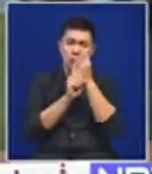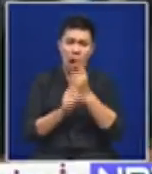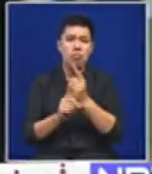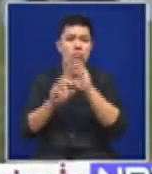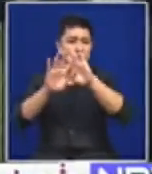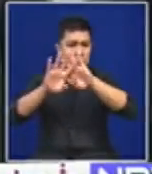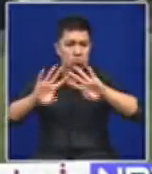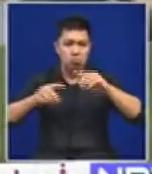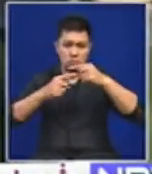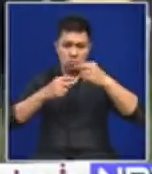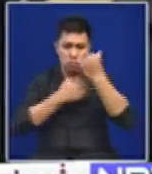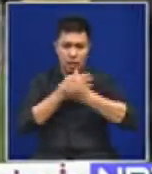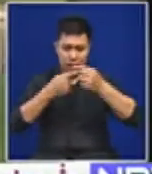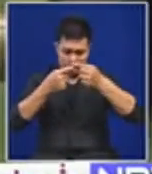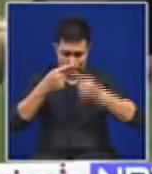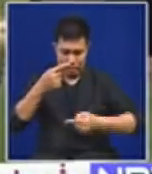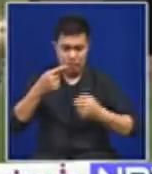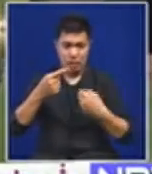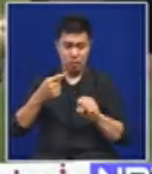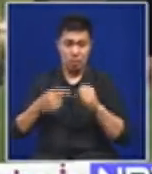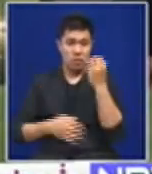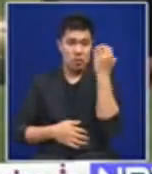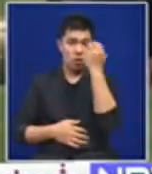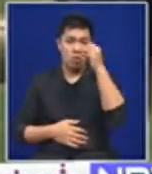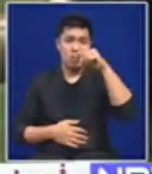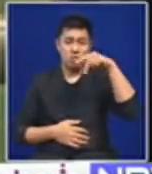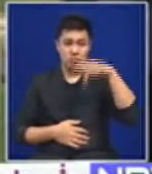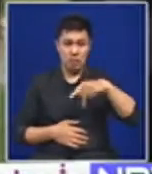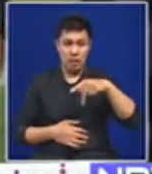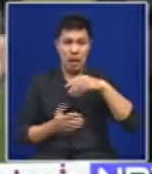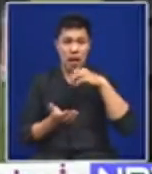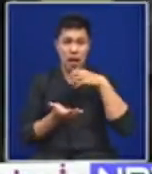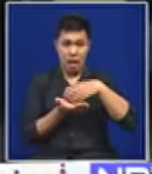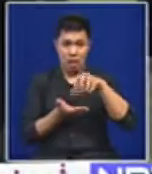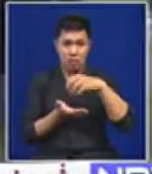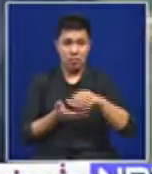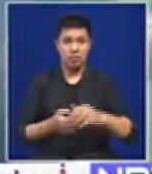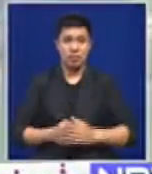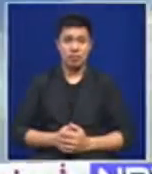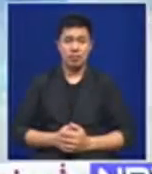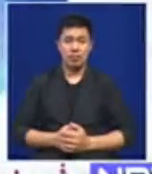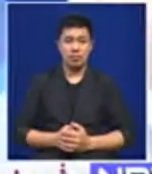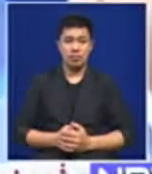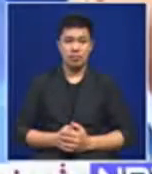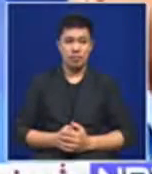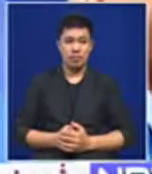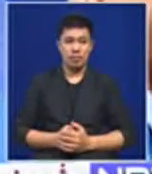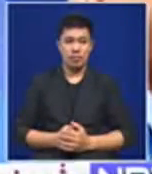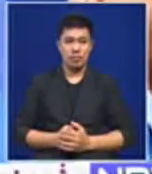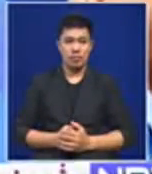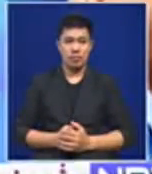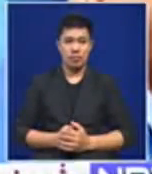อาเซียน10ประเทศโทรทัศน์รวมการเฉพาะกิจแห่งประเทศไทยรายงานThank you.